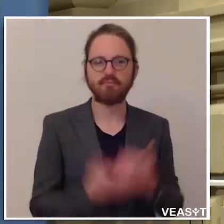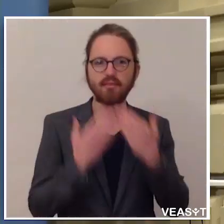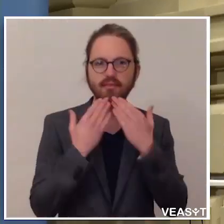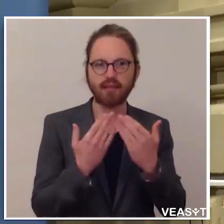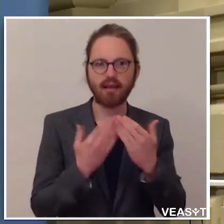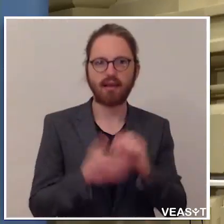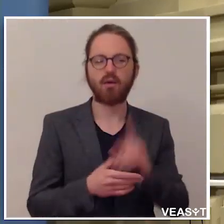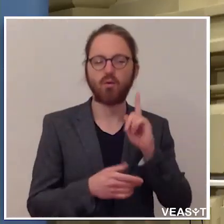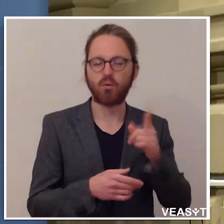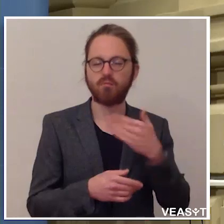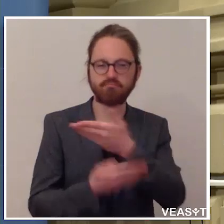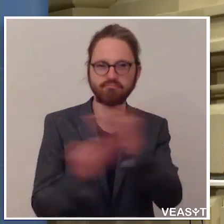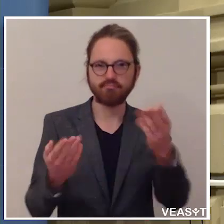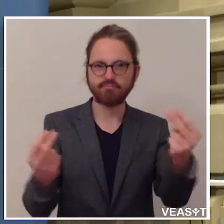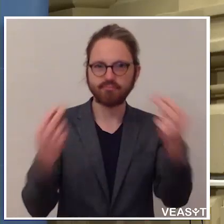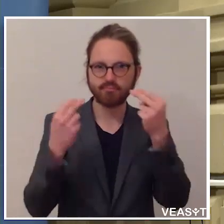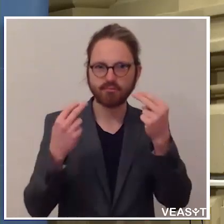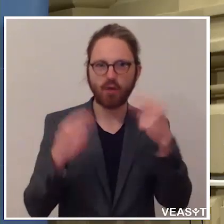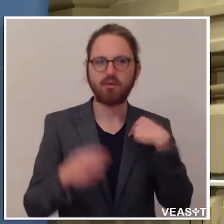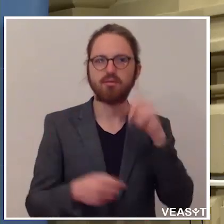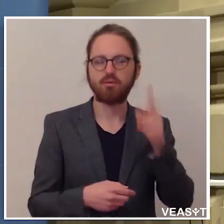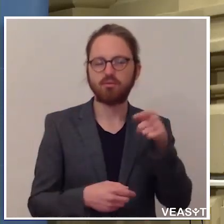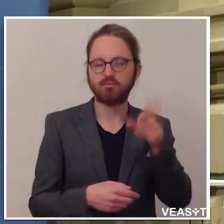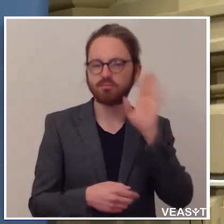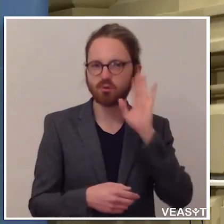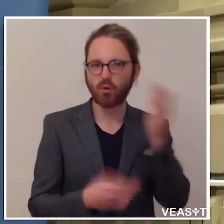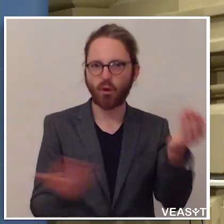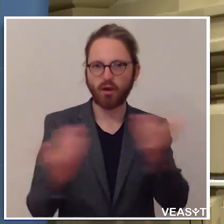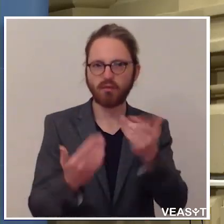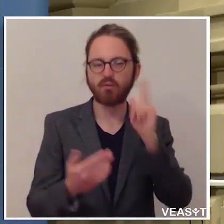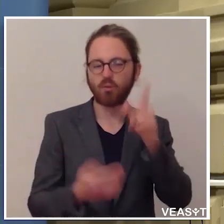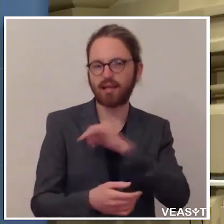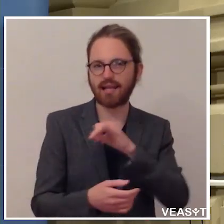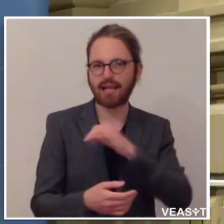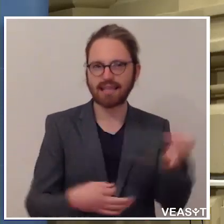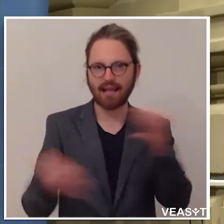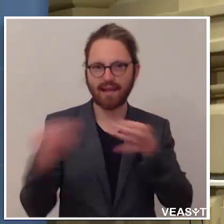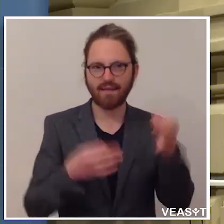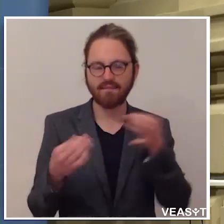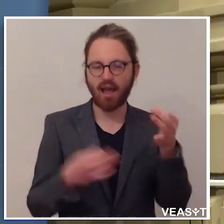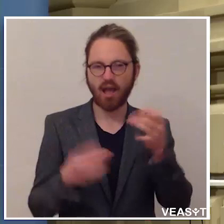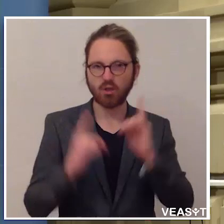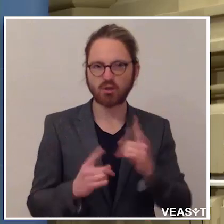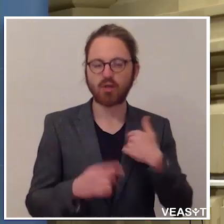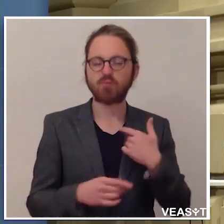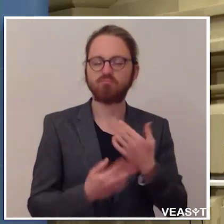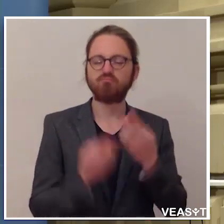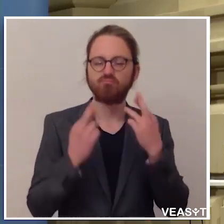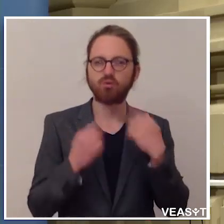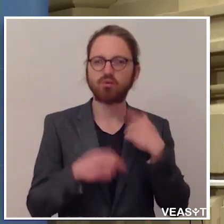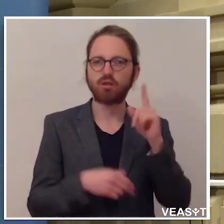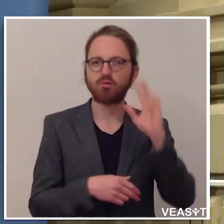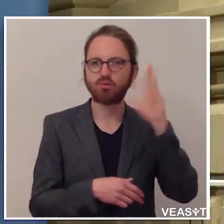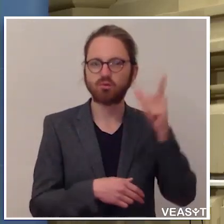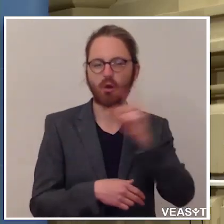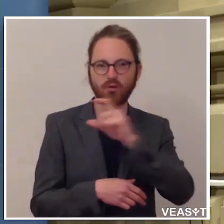dass Sie uns gefolgt sind, dass Sie uns zugehört haben, dass Sie uns interessante Fragen gestellt haben. Wir wünschen, wie gesagt, ein wunderschönes,